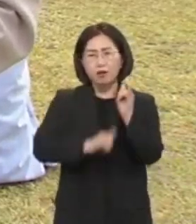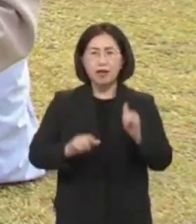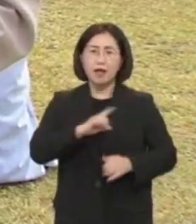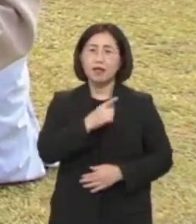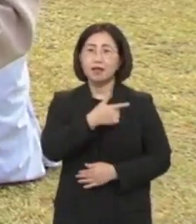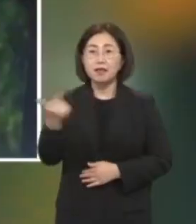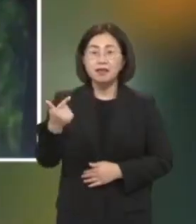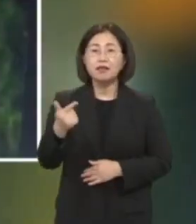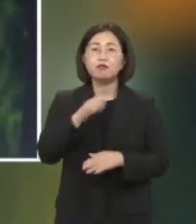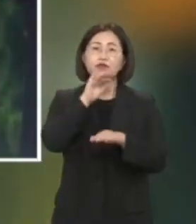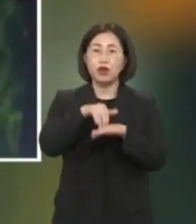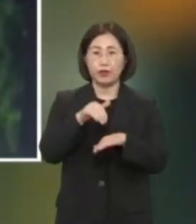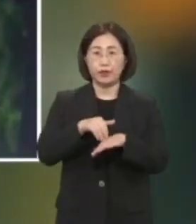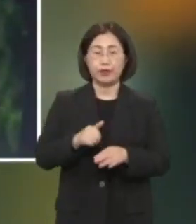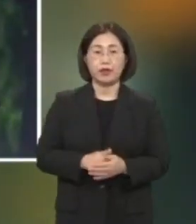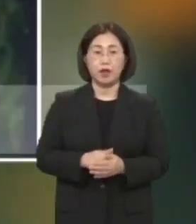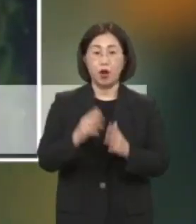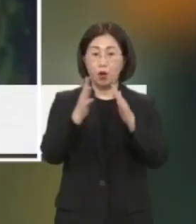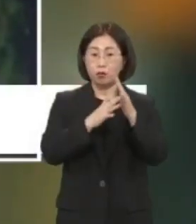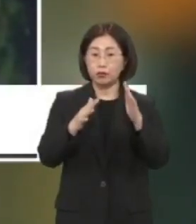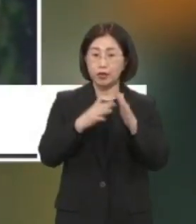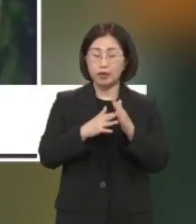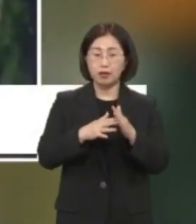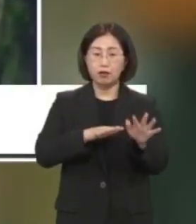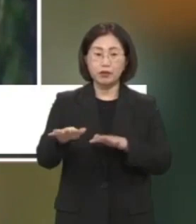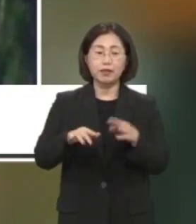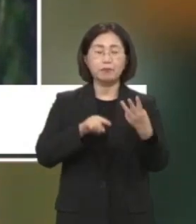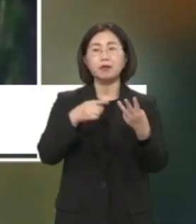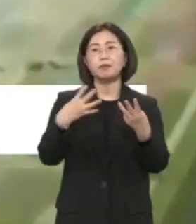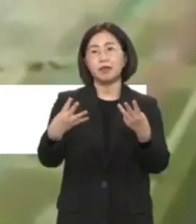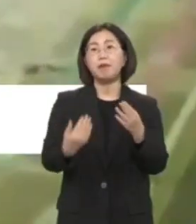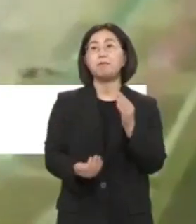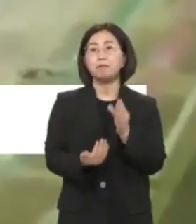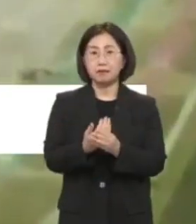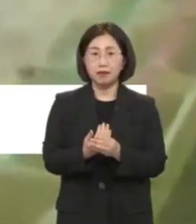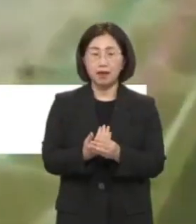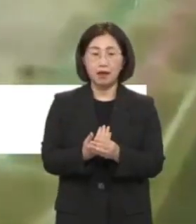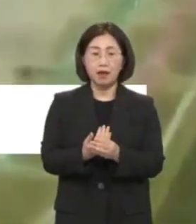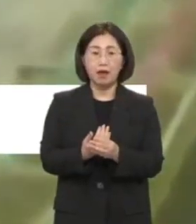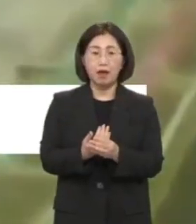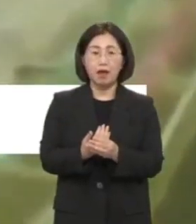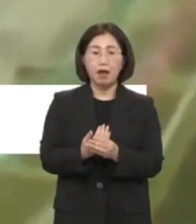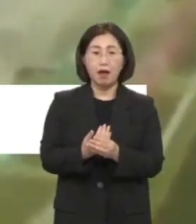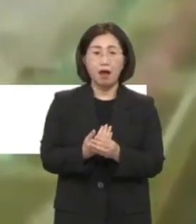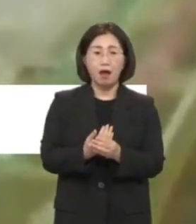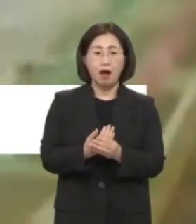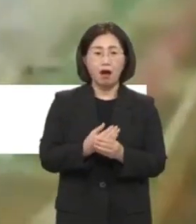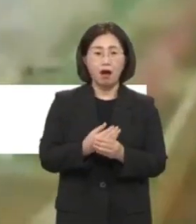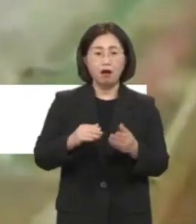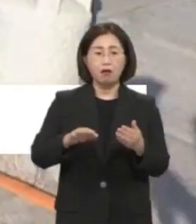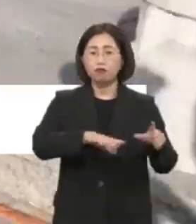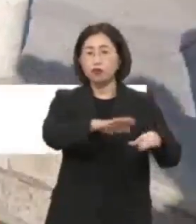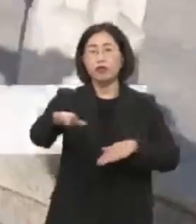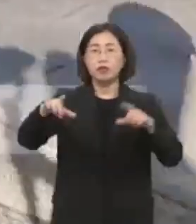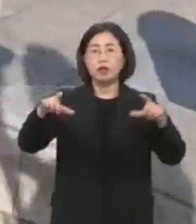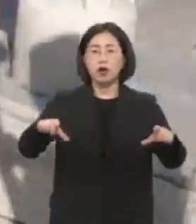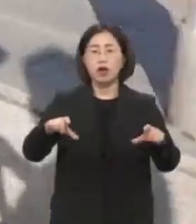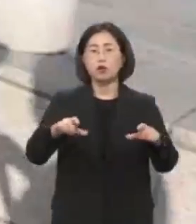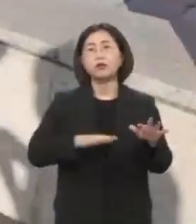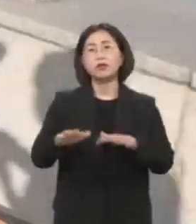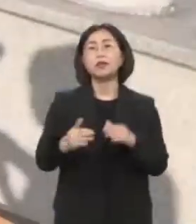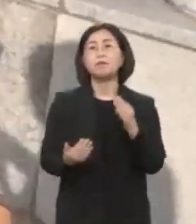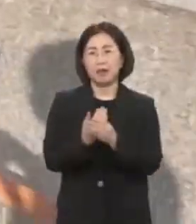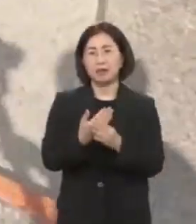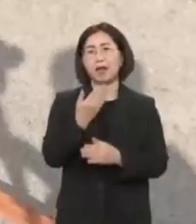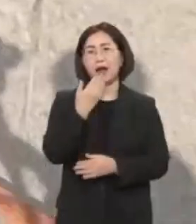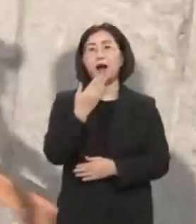진행됐습니다. 최근 공주에서 3.4 규모의 지진이 발생하는 등 지진 재난은 더 이상 남일이 아닙니다. 지진이